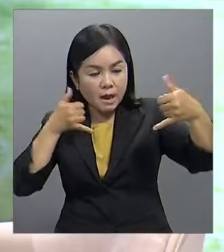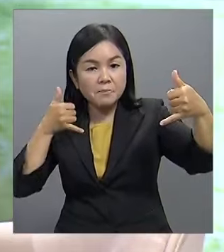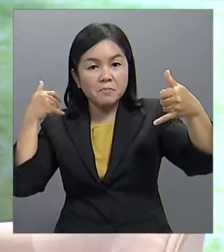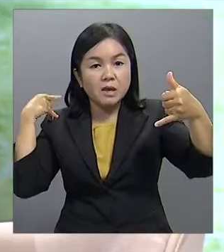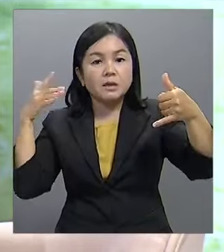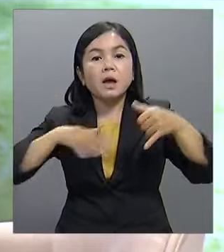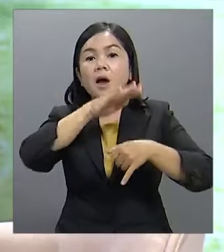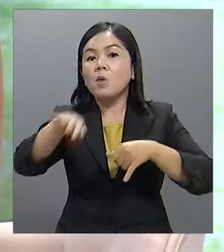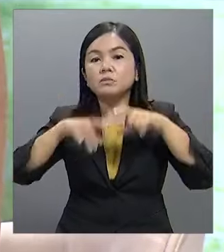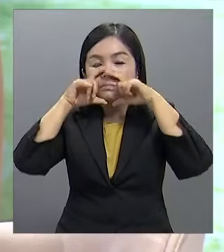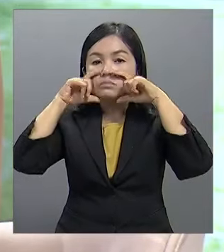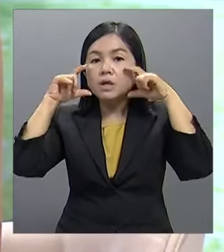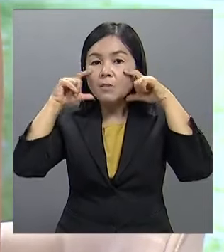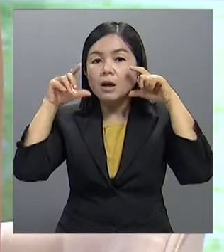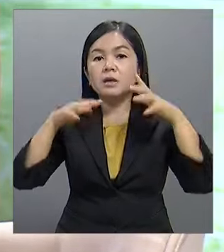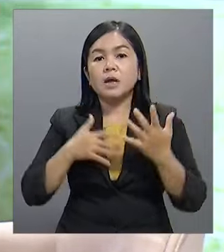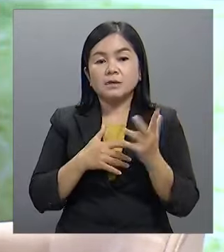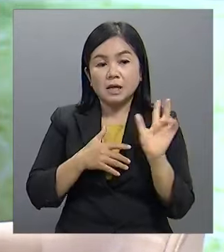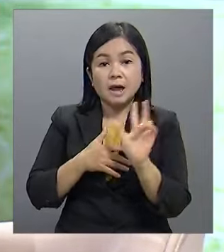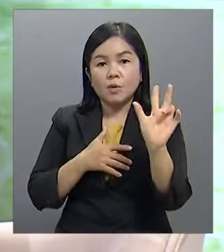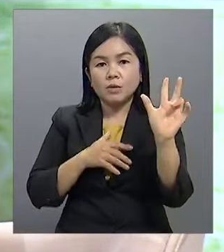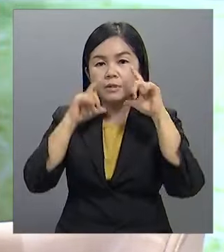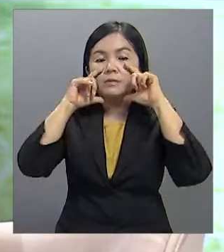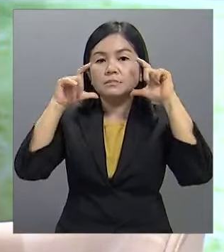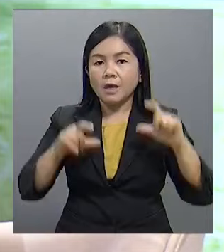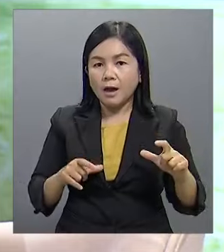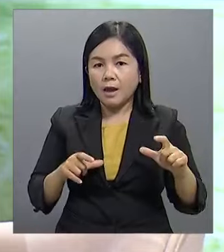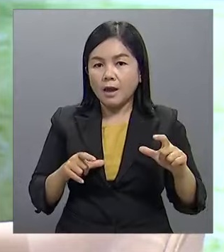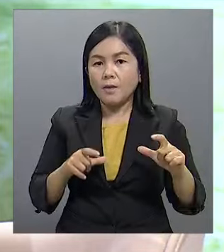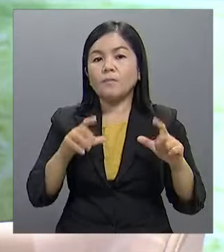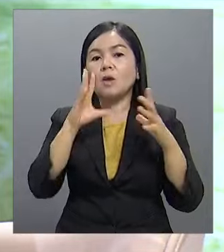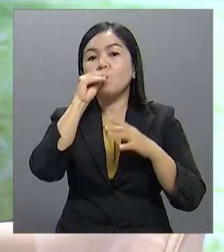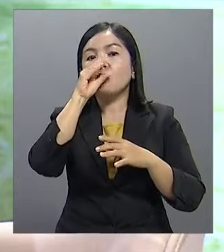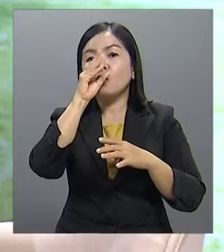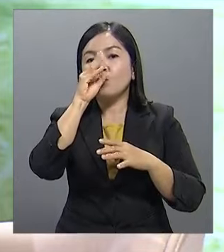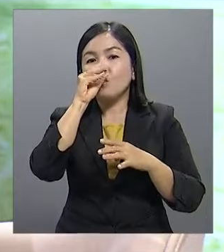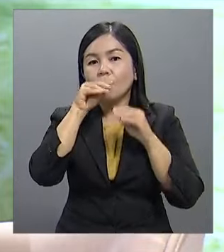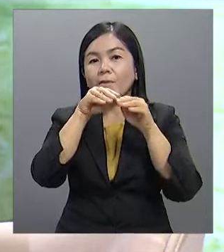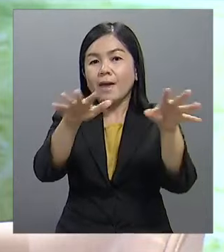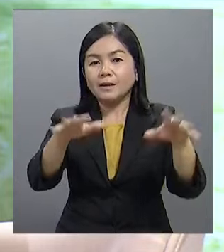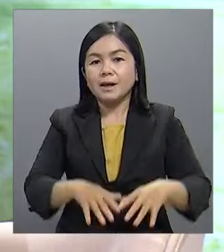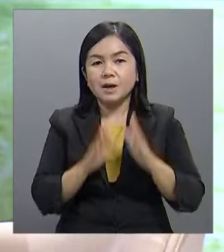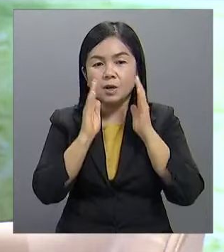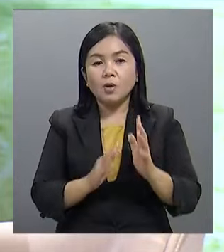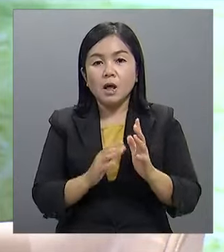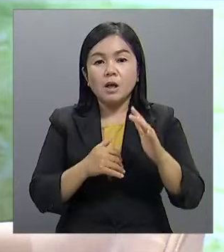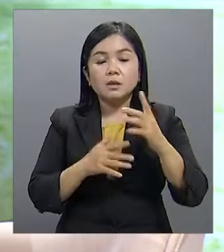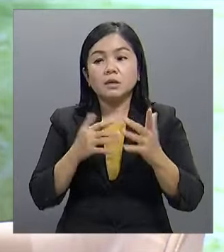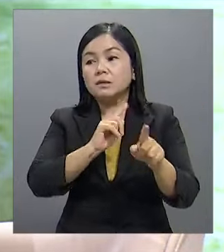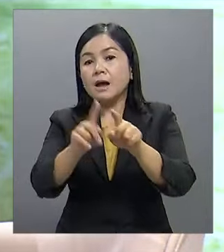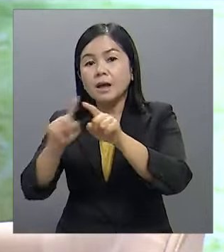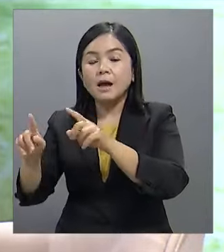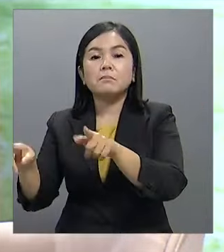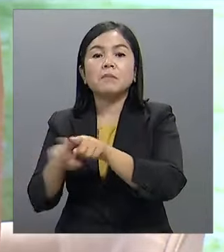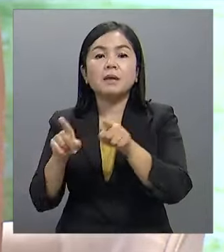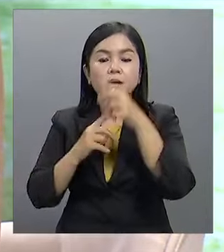ากากอนามัยทั้งหมดมีแค่เรา3คนเท่านั้นที่ใส่เฉพาะตอนเวลาอยู่หน้าจอก่อนที่จะเข้ามาปฏิบัติงานส่งผล ATK กัน